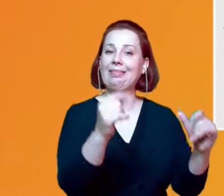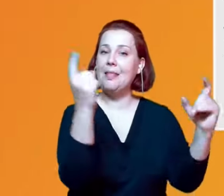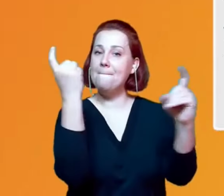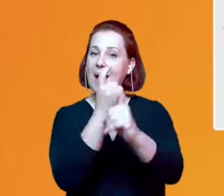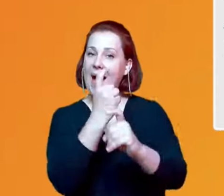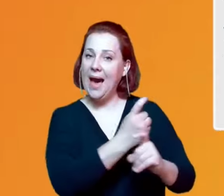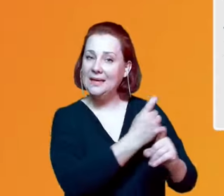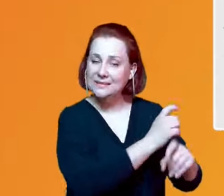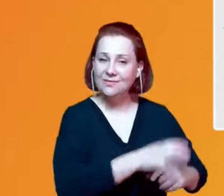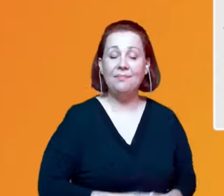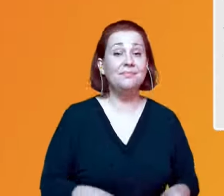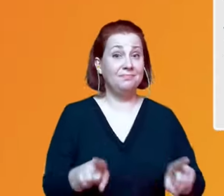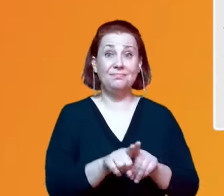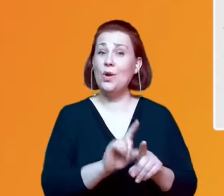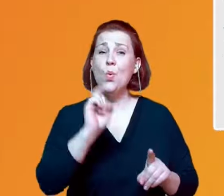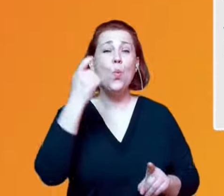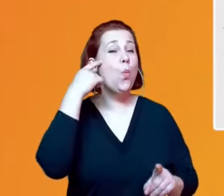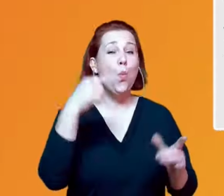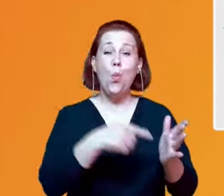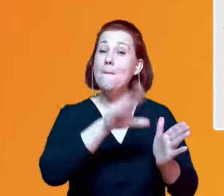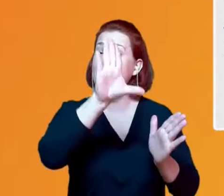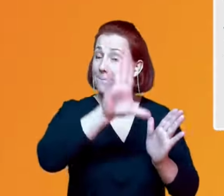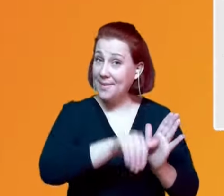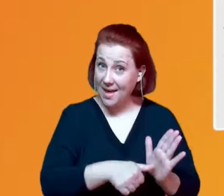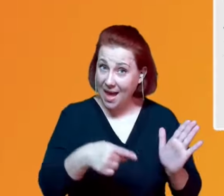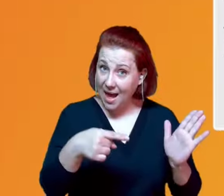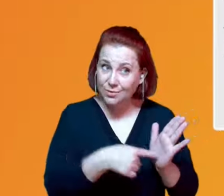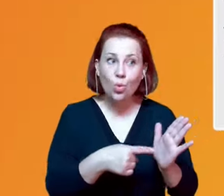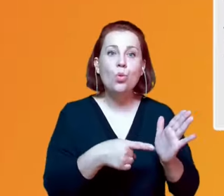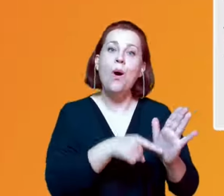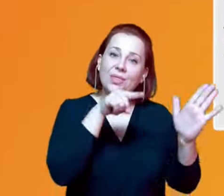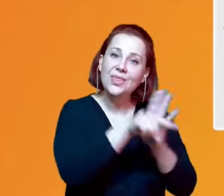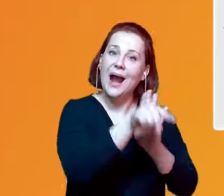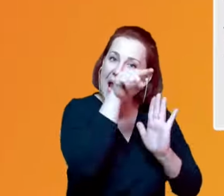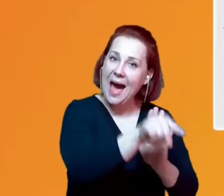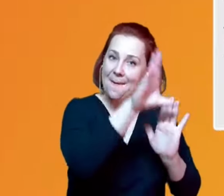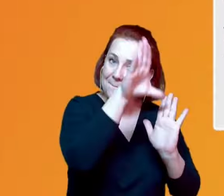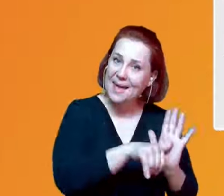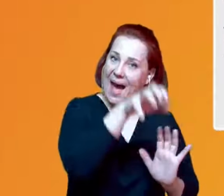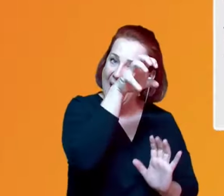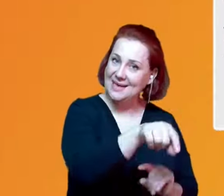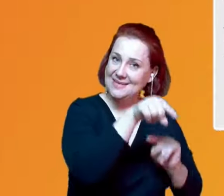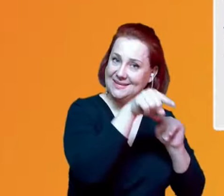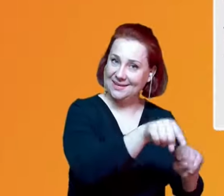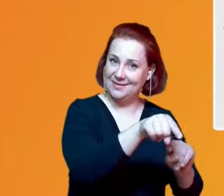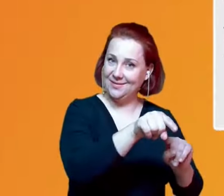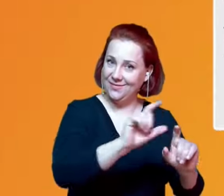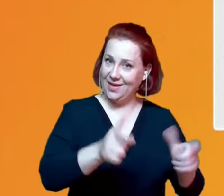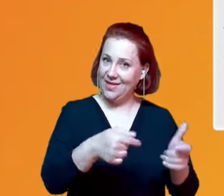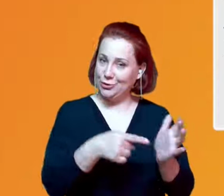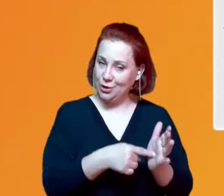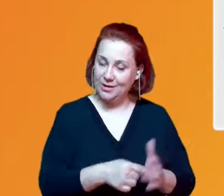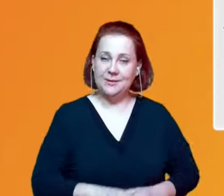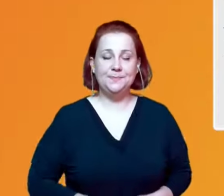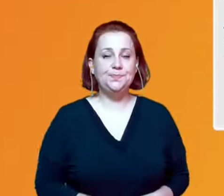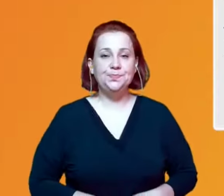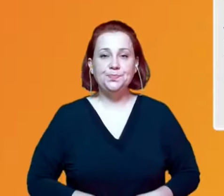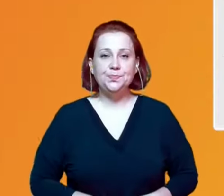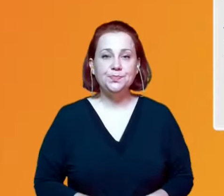przede wszystkim miasta, które są głównym adresatem działań wynikających z planu